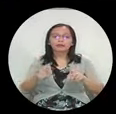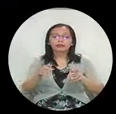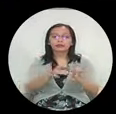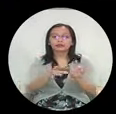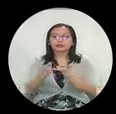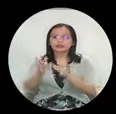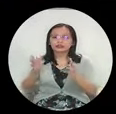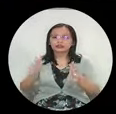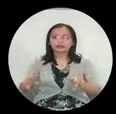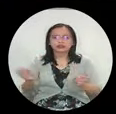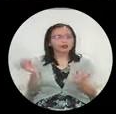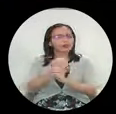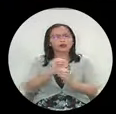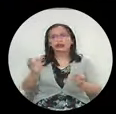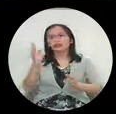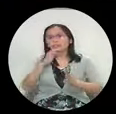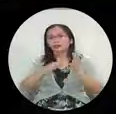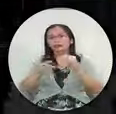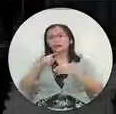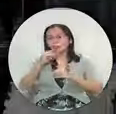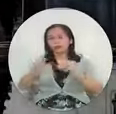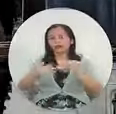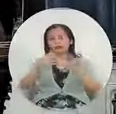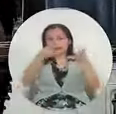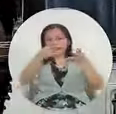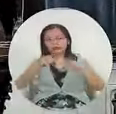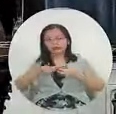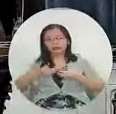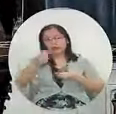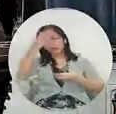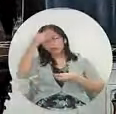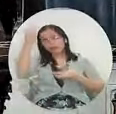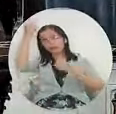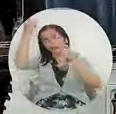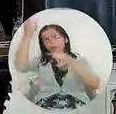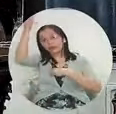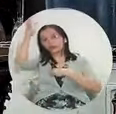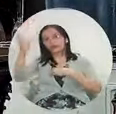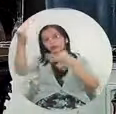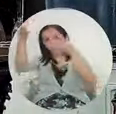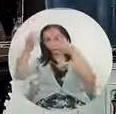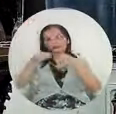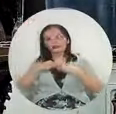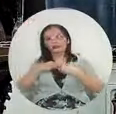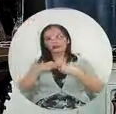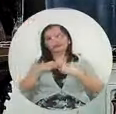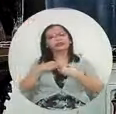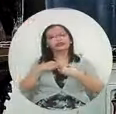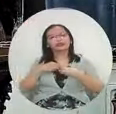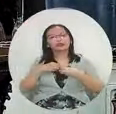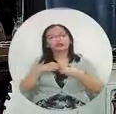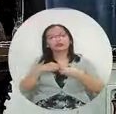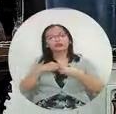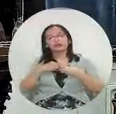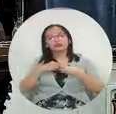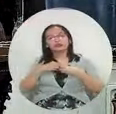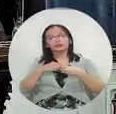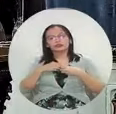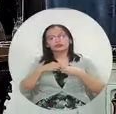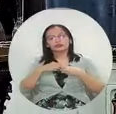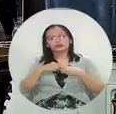ginoo may muhatag na nato. Kamong wala pa mo maluwas, ambos ka kung wa ka mo manuwas, wa gyud